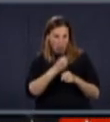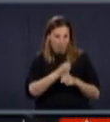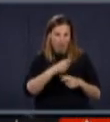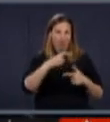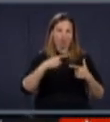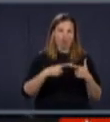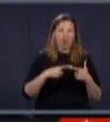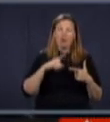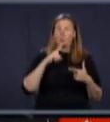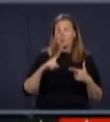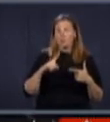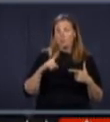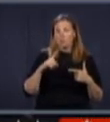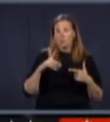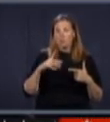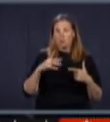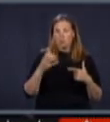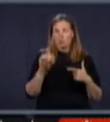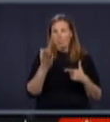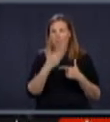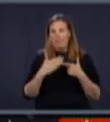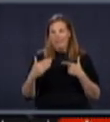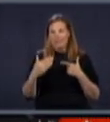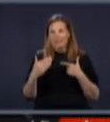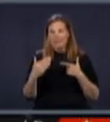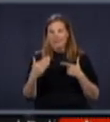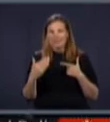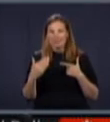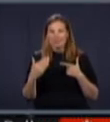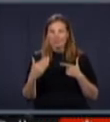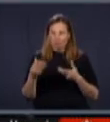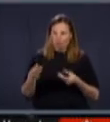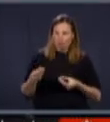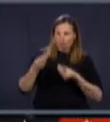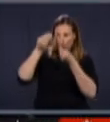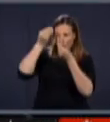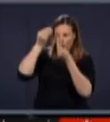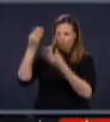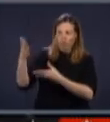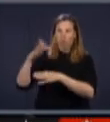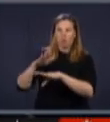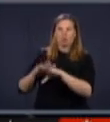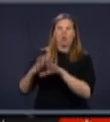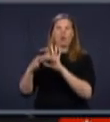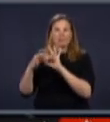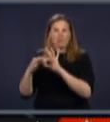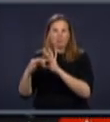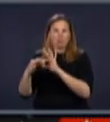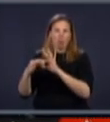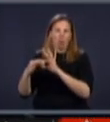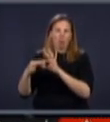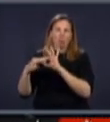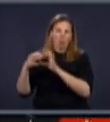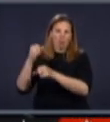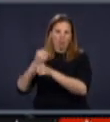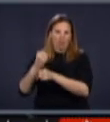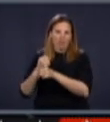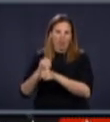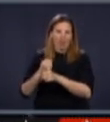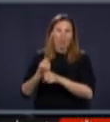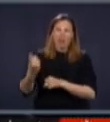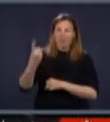vont être transmises aux instances qui s'occupent des relations de travail. Les équipements de protection individuelle,